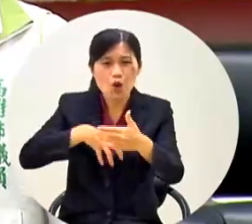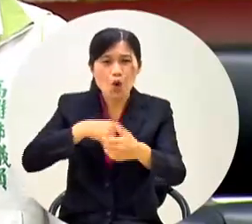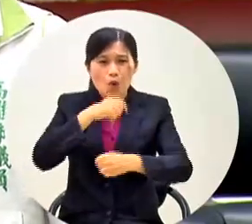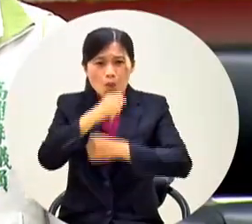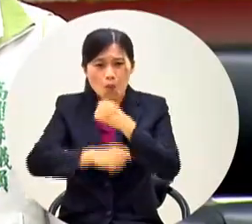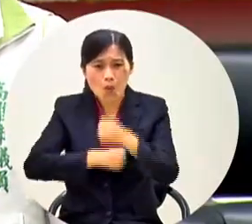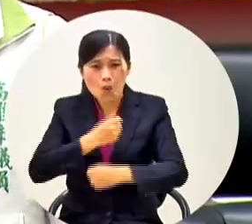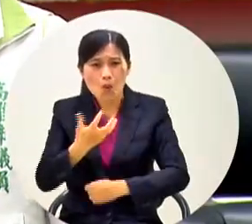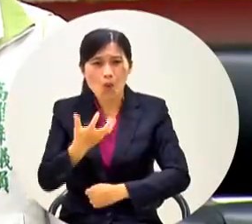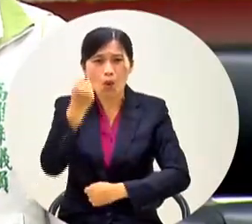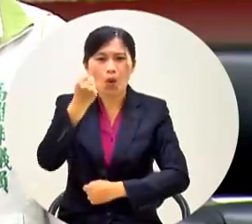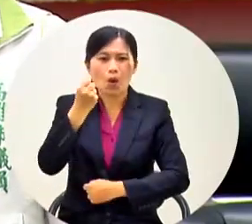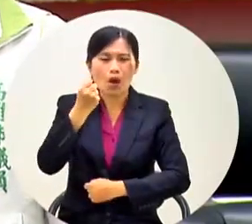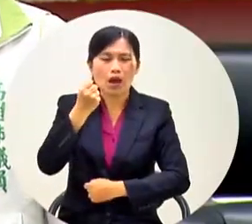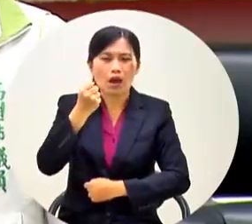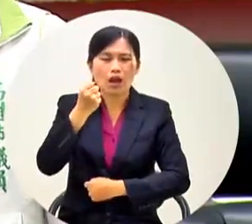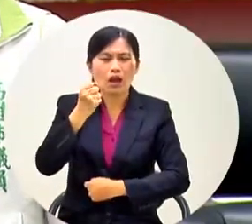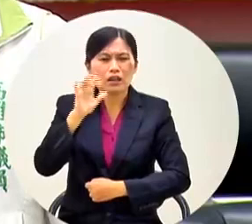待。